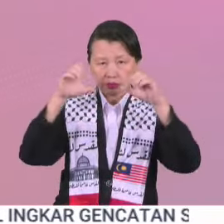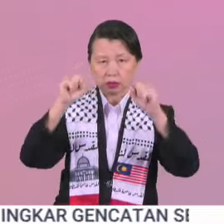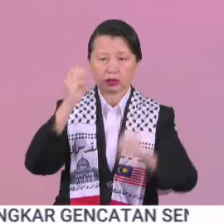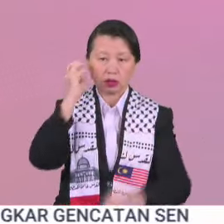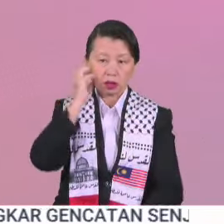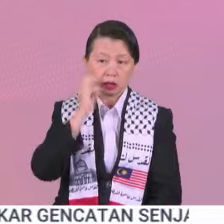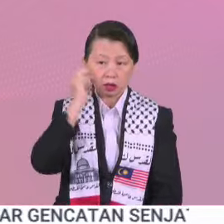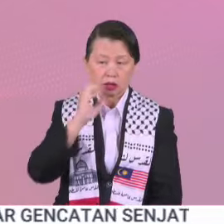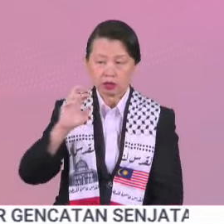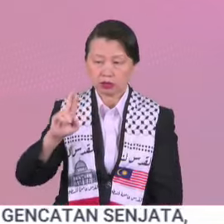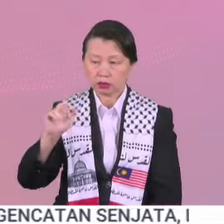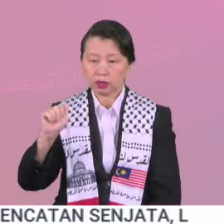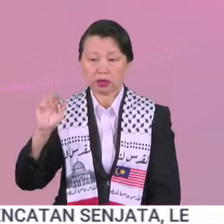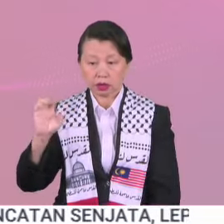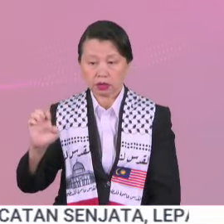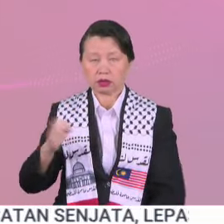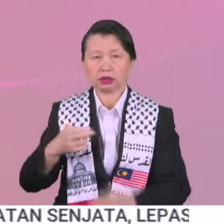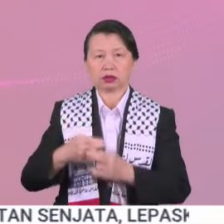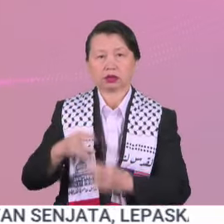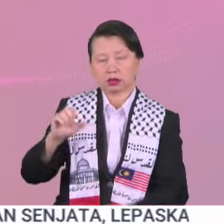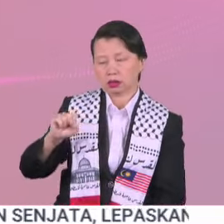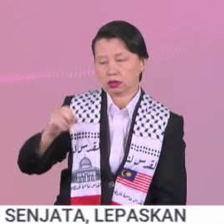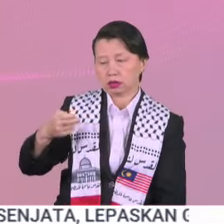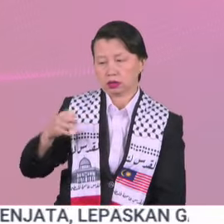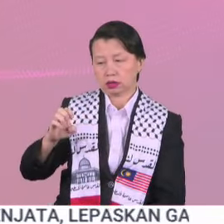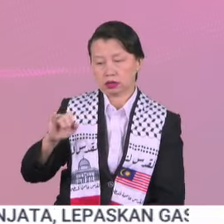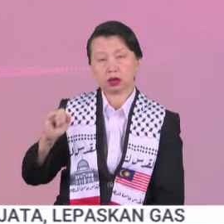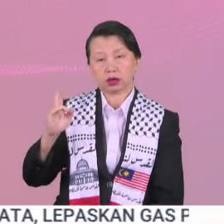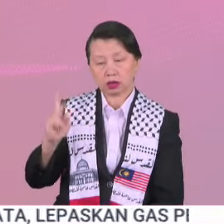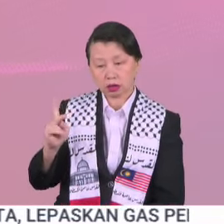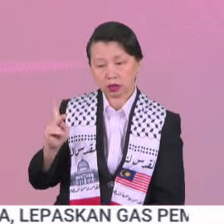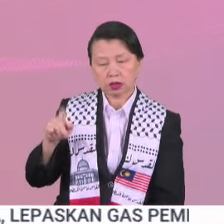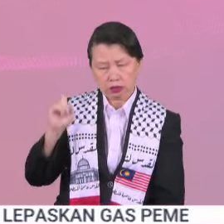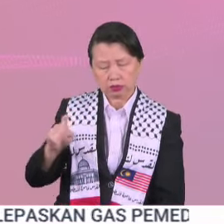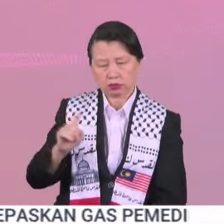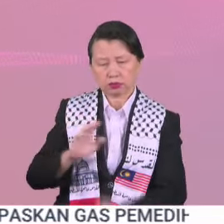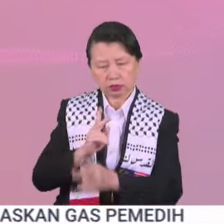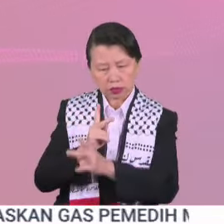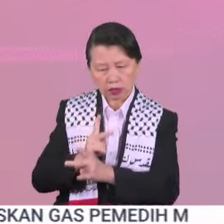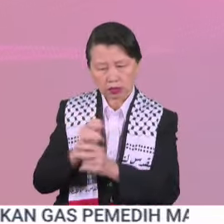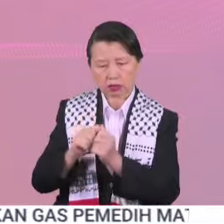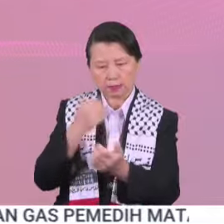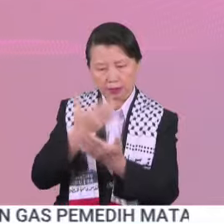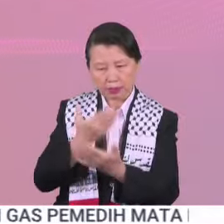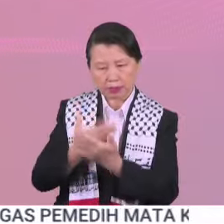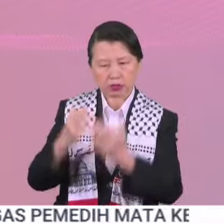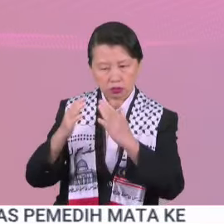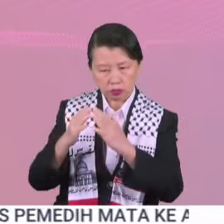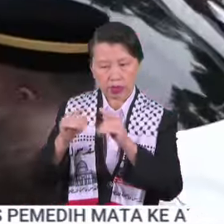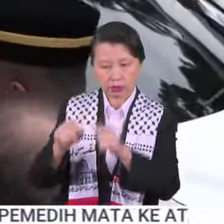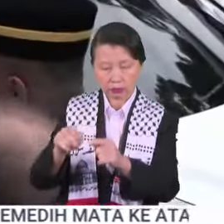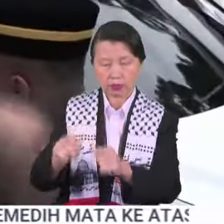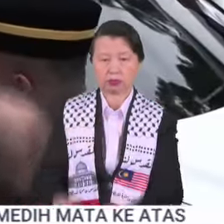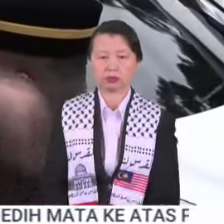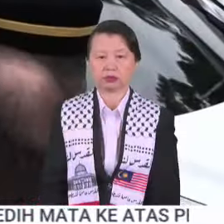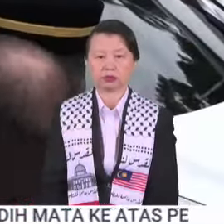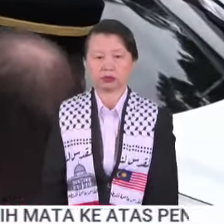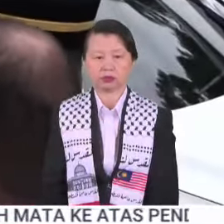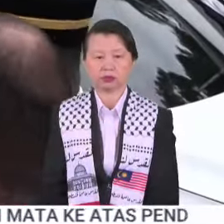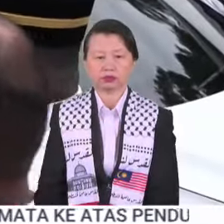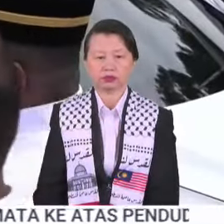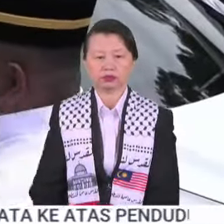bersatu UAE Sheikh Mohammad zaahid al-nahyan itu seharusnya dijaga dengan sebaik mungkin